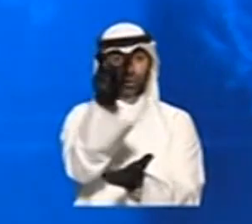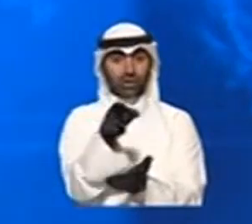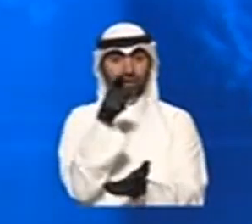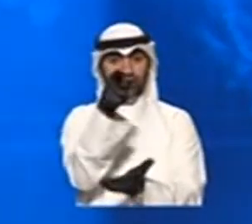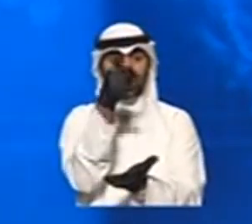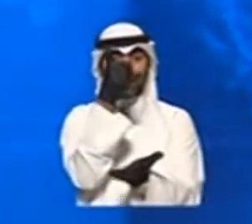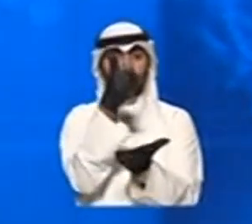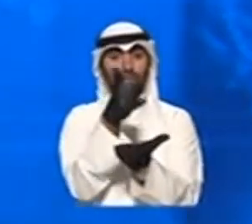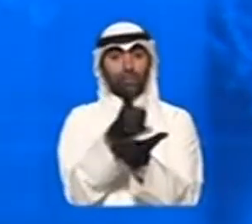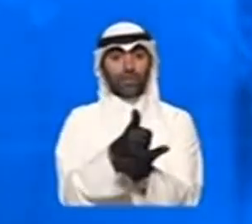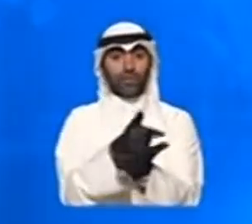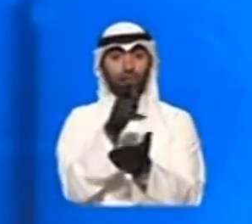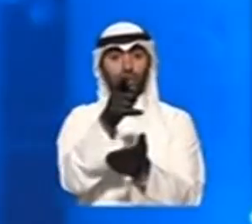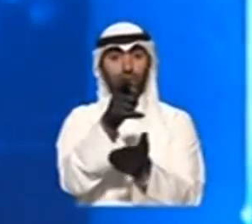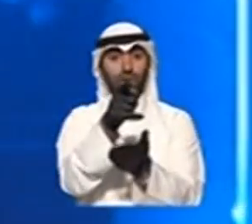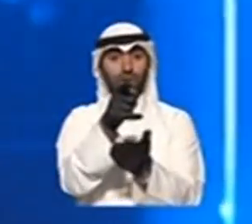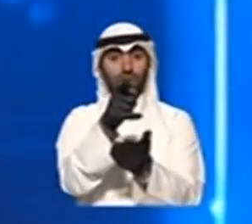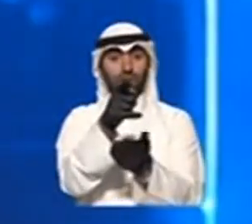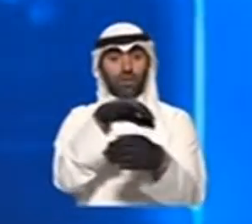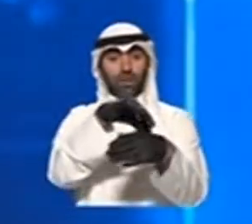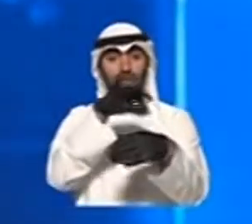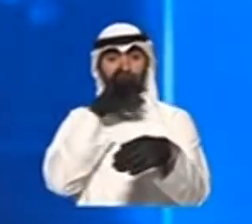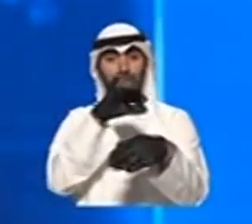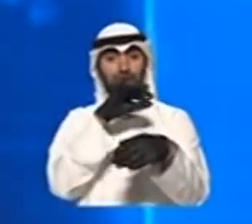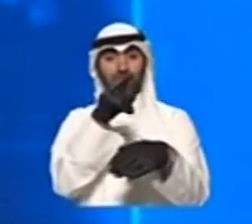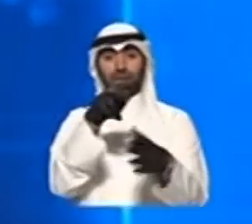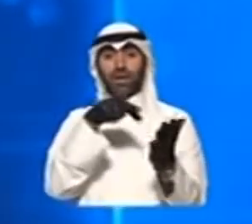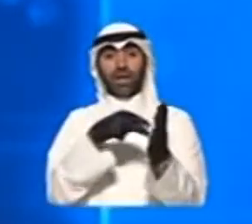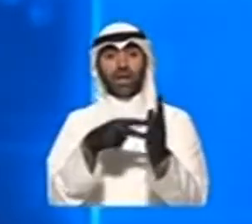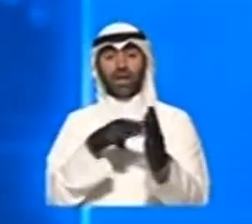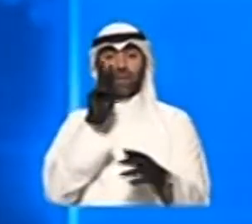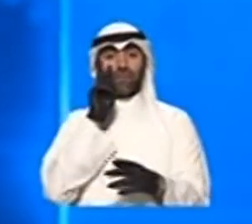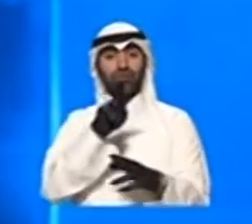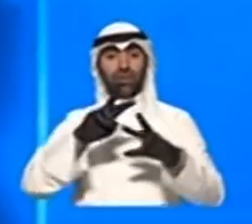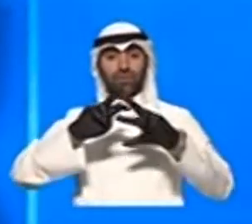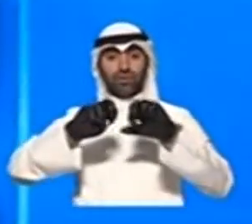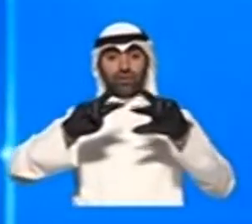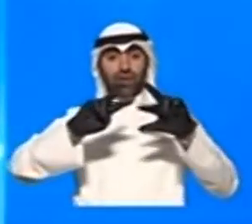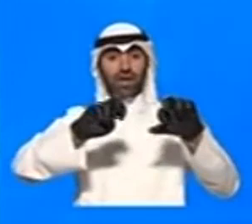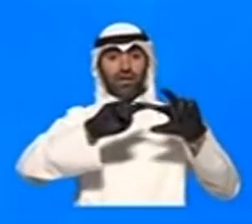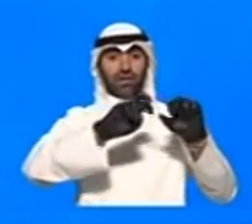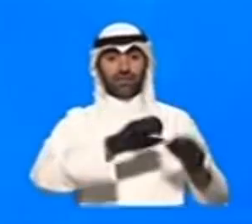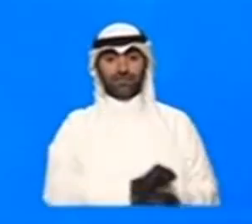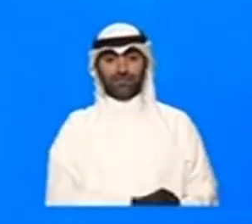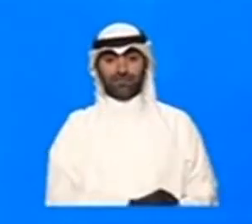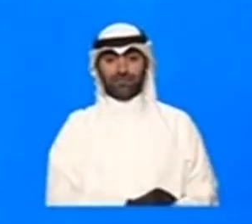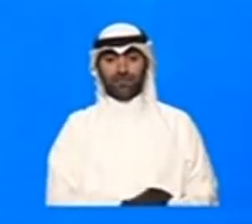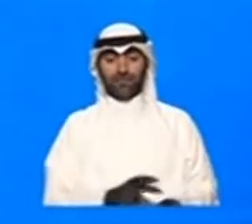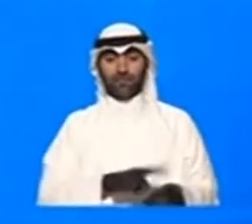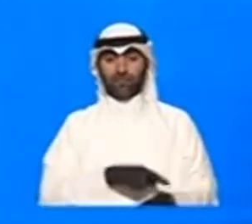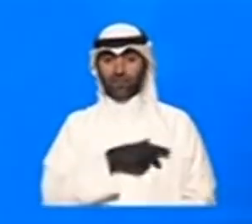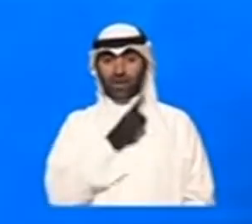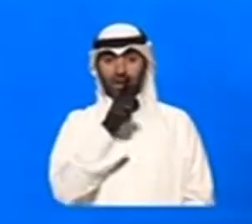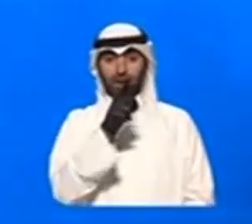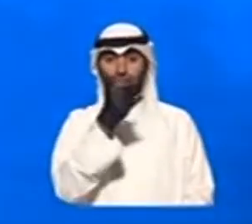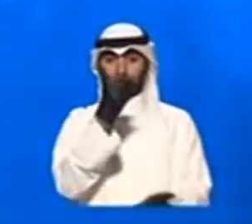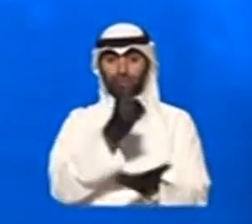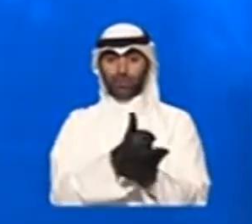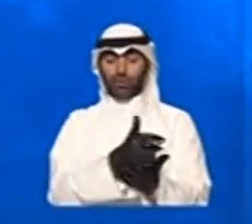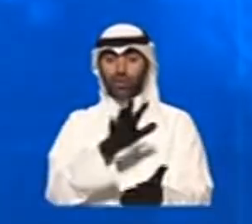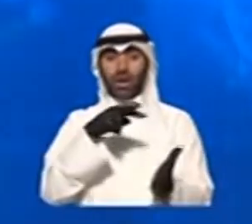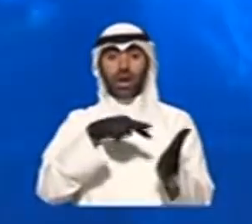بقواعد التباعد الاجتماعي أهم الخطوات خلال المرحلة المقبلة. ما حجم هذه المسؤولية